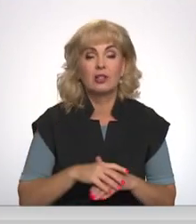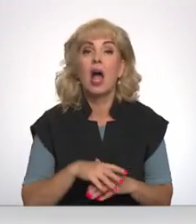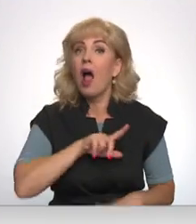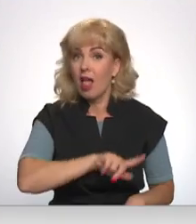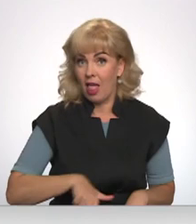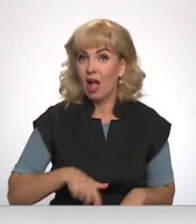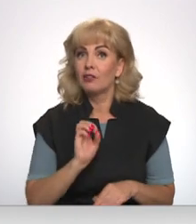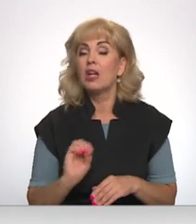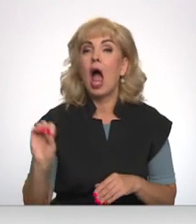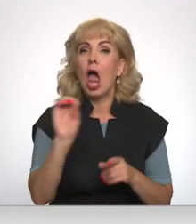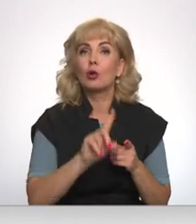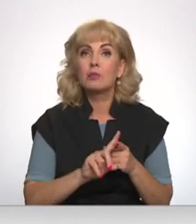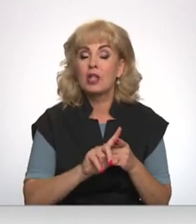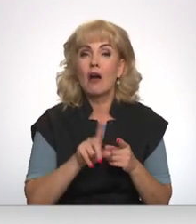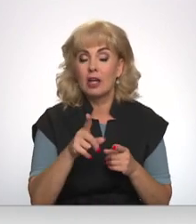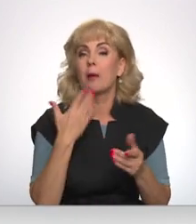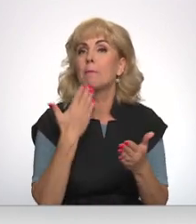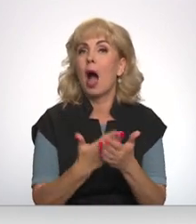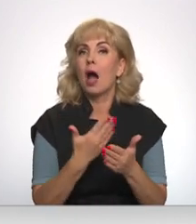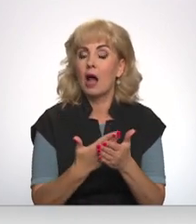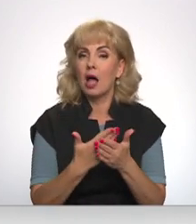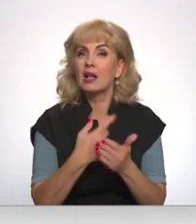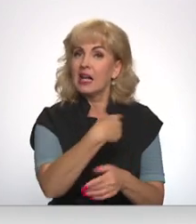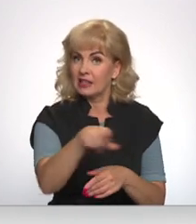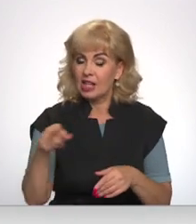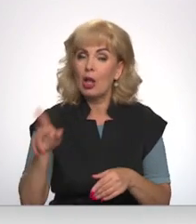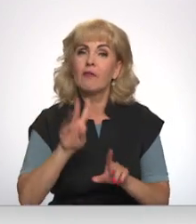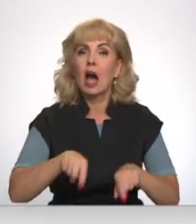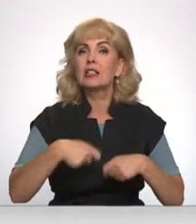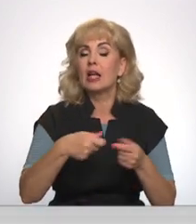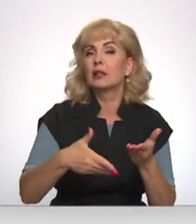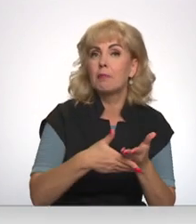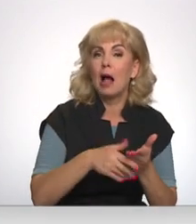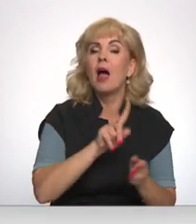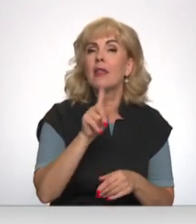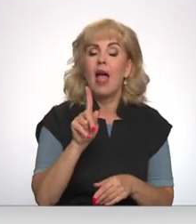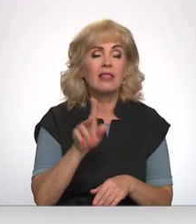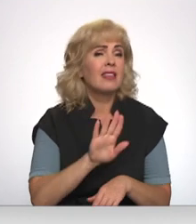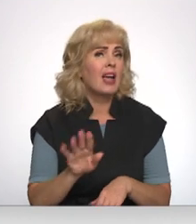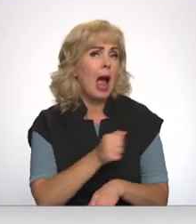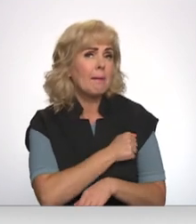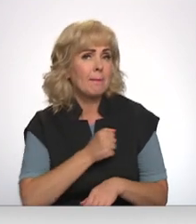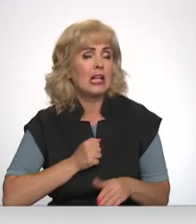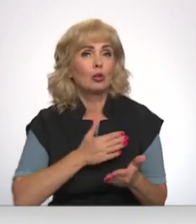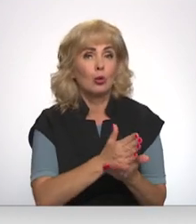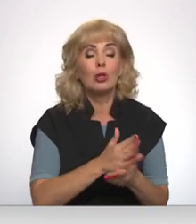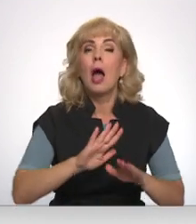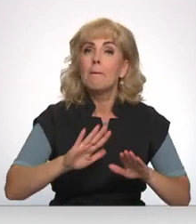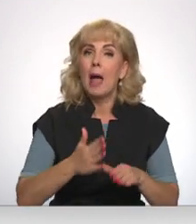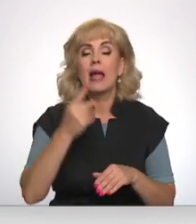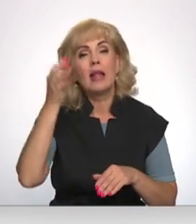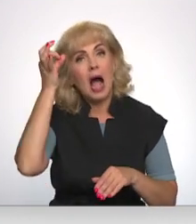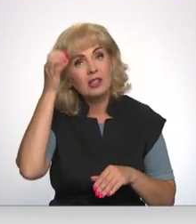Latvija ir Eiropas Savienības dzinējs, parādot piemēru, kā varam sniegt palīdzību ne tikai militārajā jomā, bet arī atceroties par